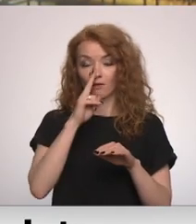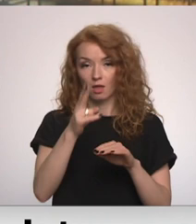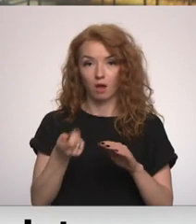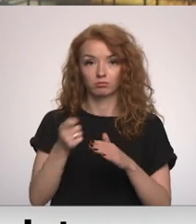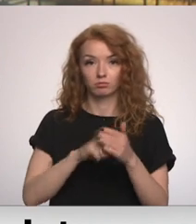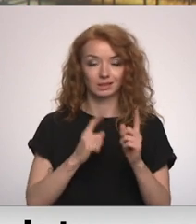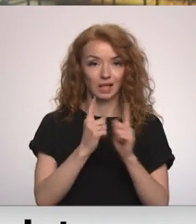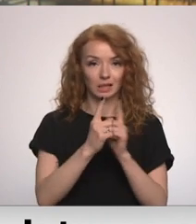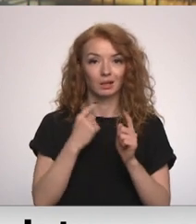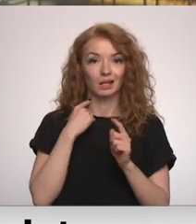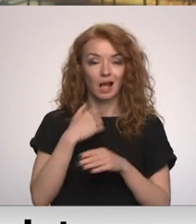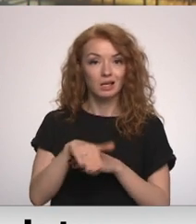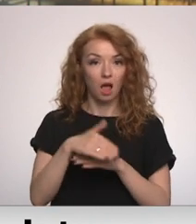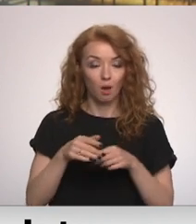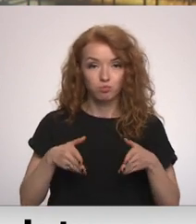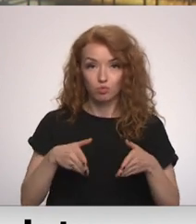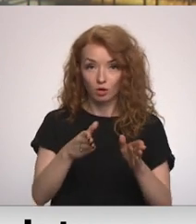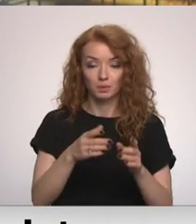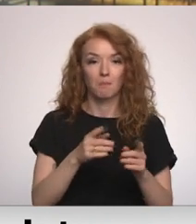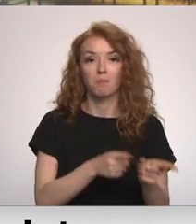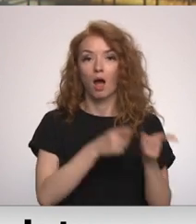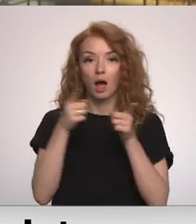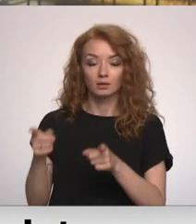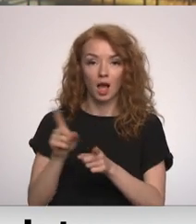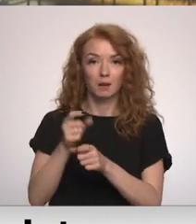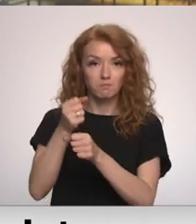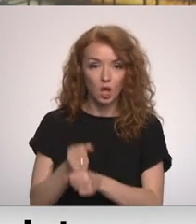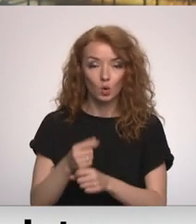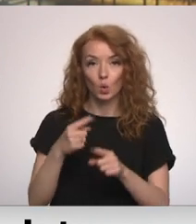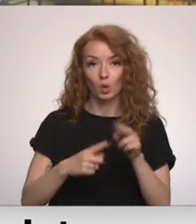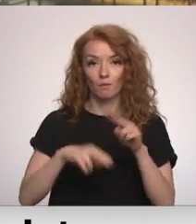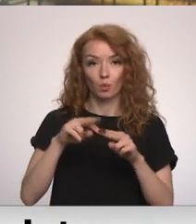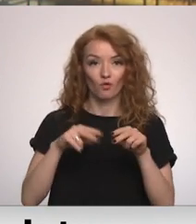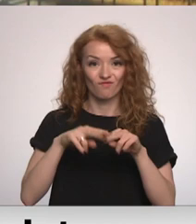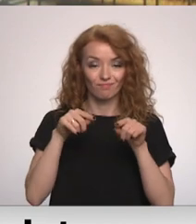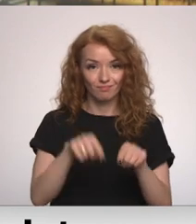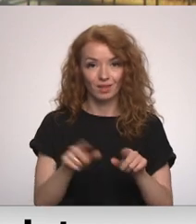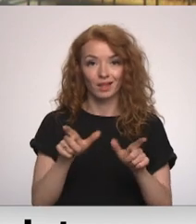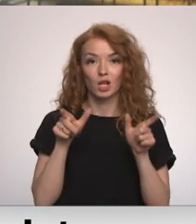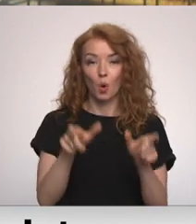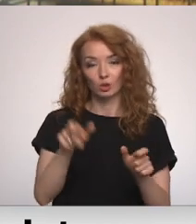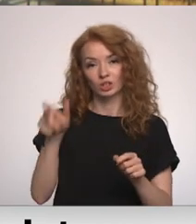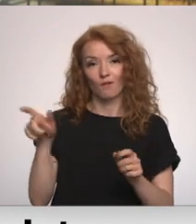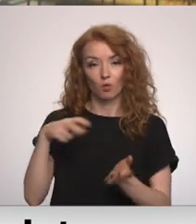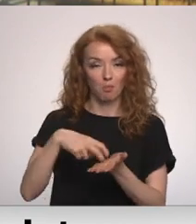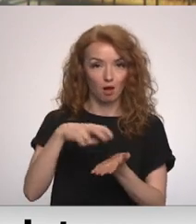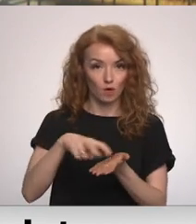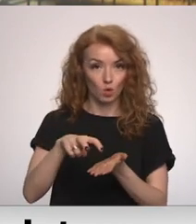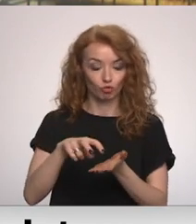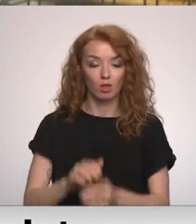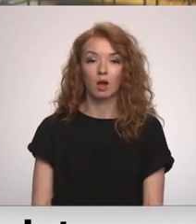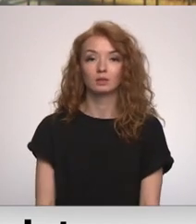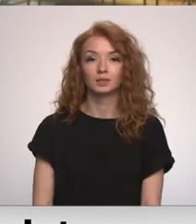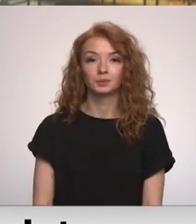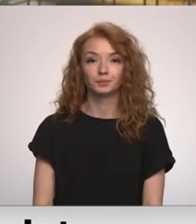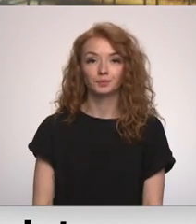vairākos Rīgas ielu posmos. Pārceltas sabiedriskā transporta pieturas un būvdarbu vietās tiks ierobežota gājēju pārvietošanās. Plašāk stāsta